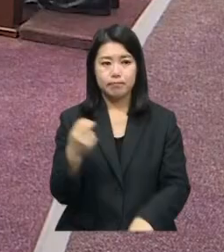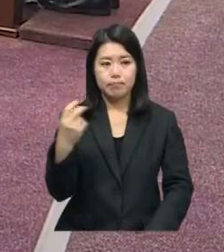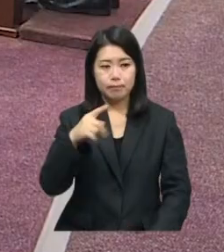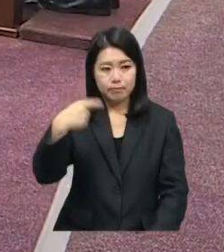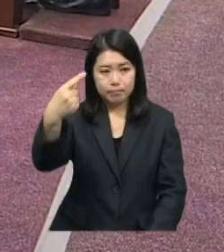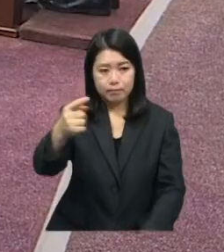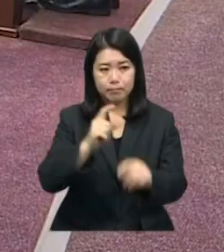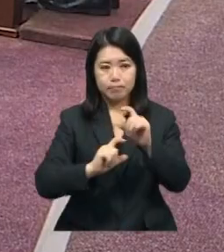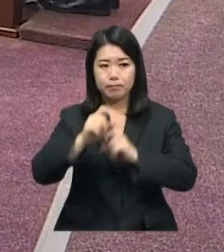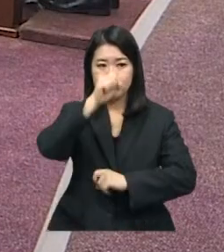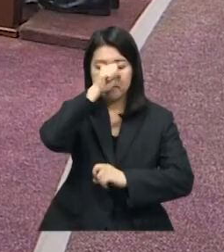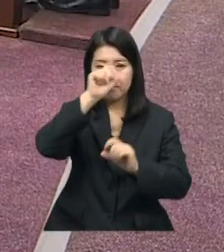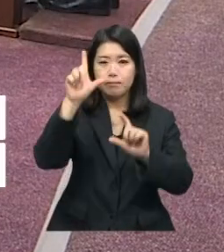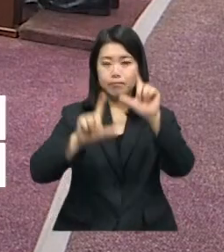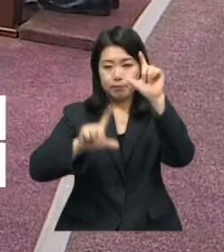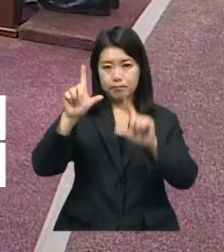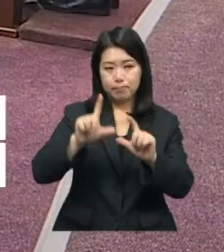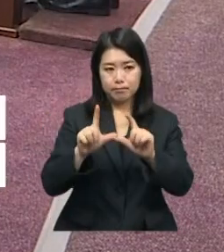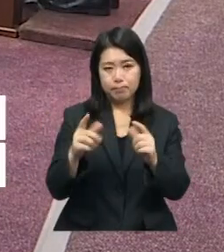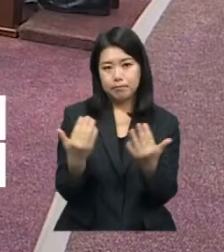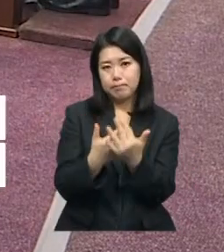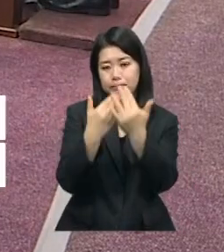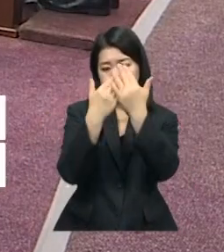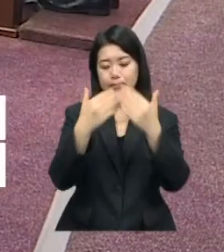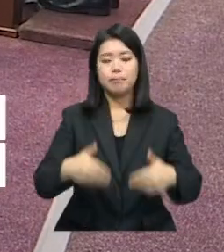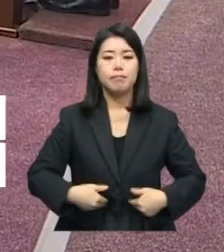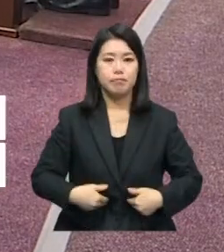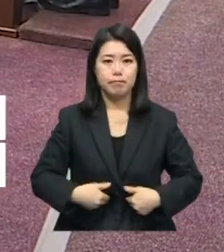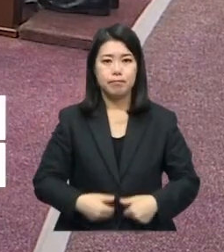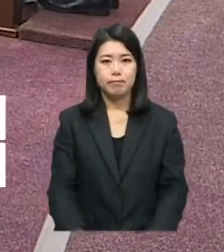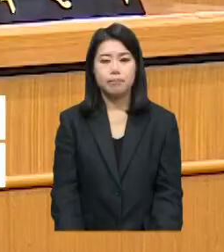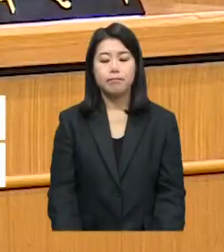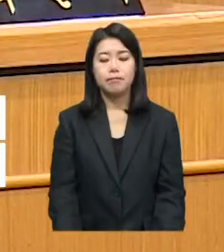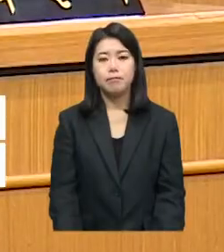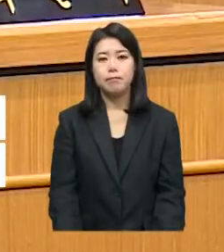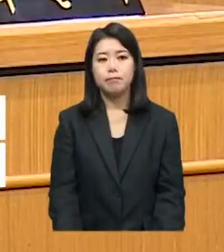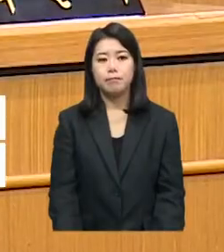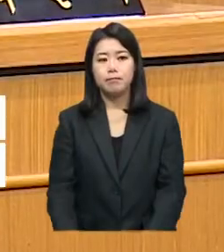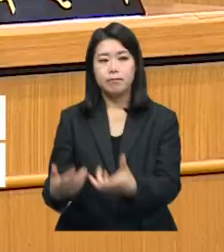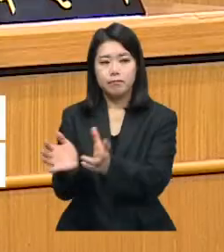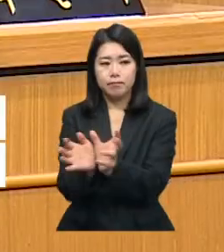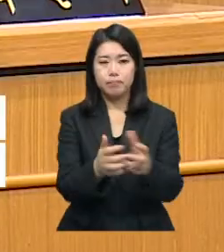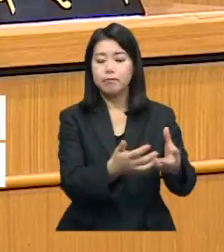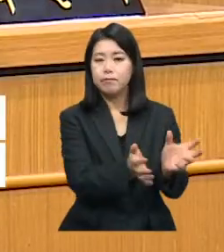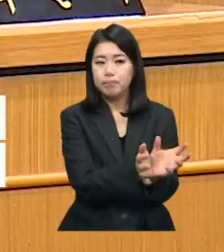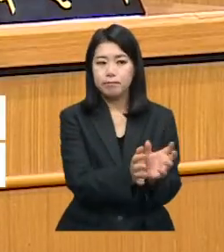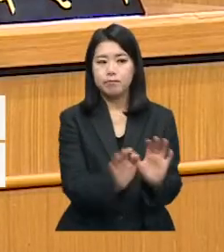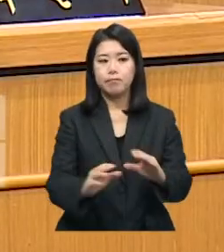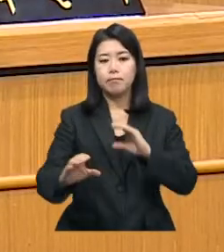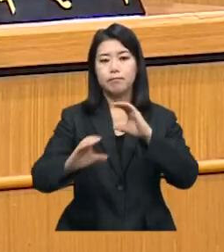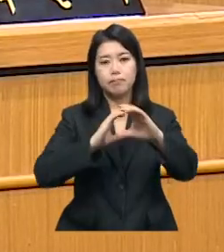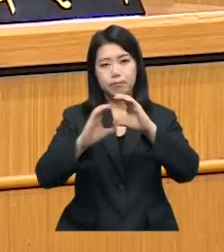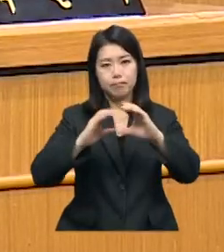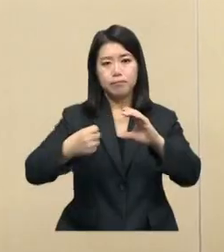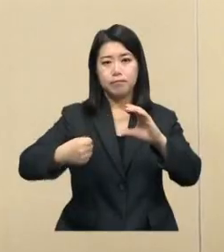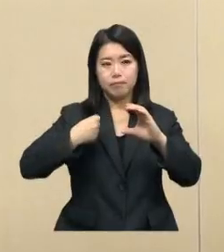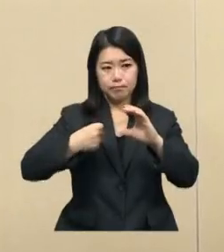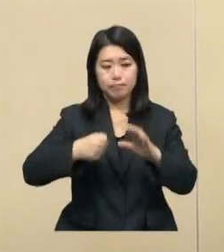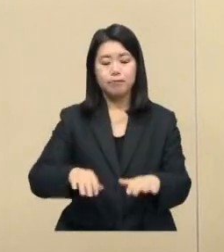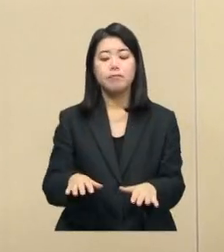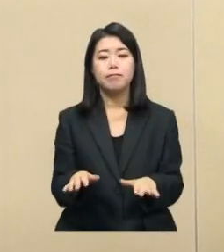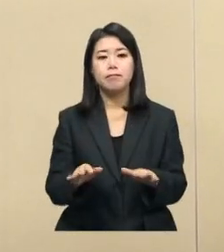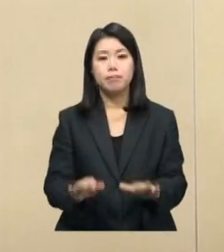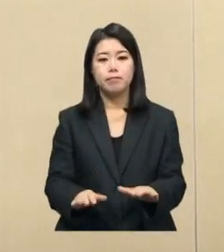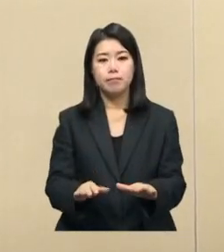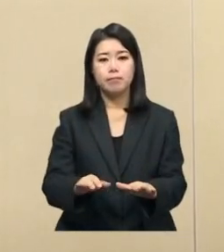좀더 성숙한 모습으로 거듭나야 할 강동구 의회. 양당 지도부의 소통 능력이